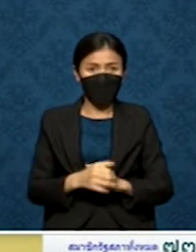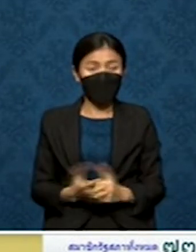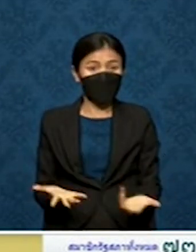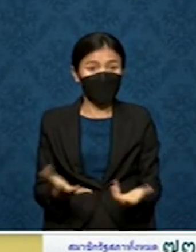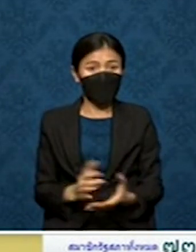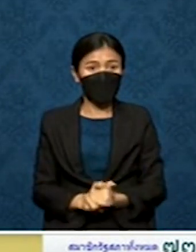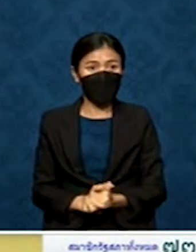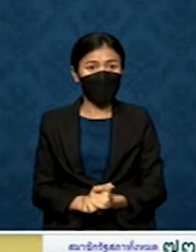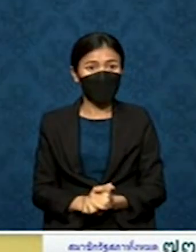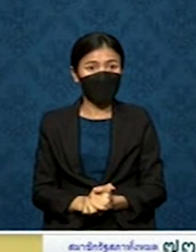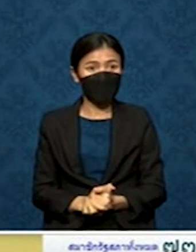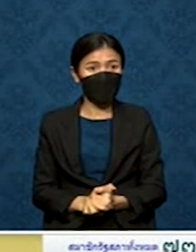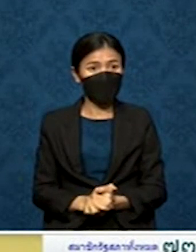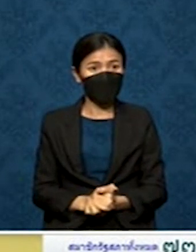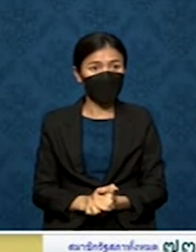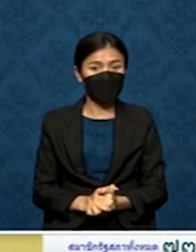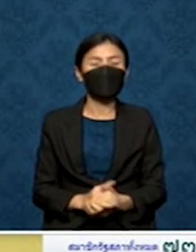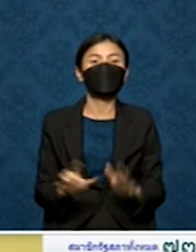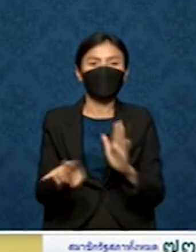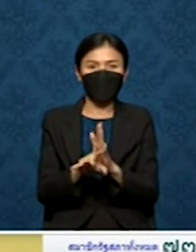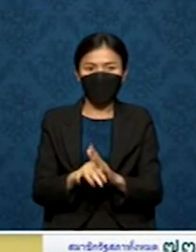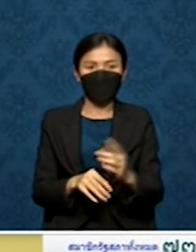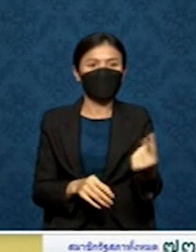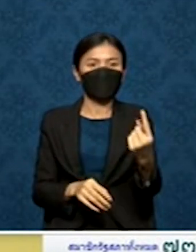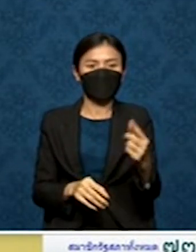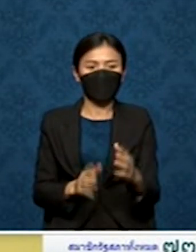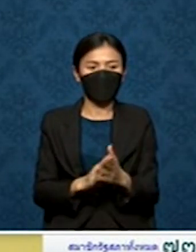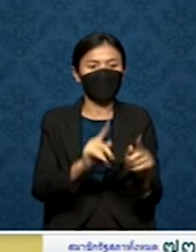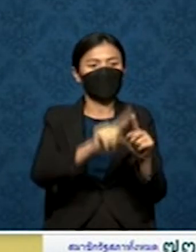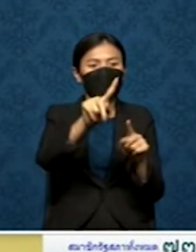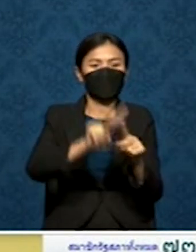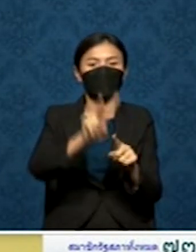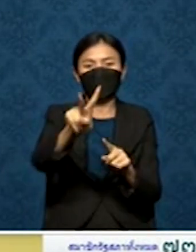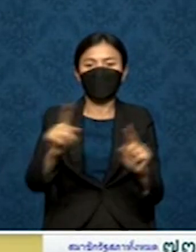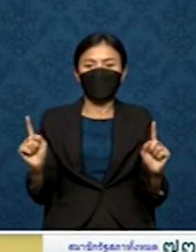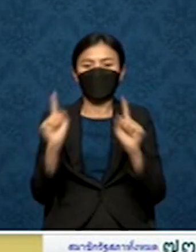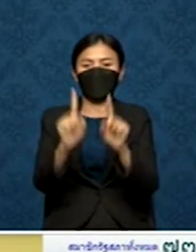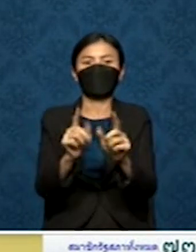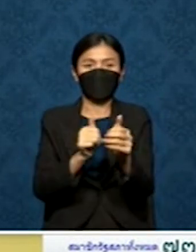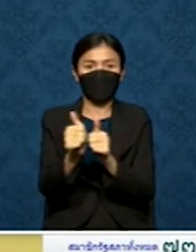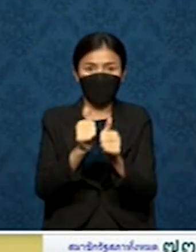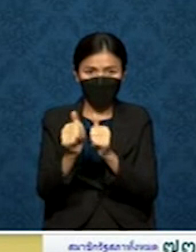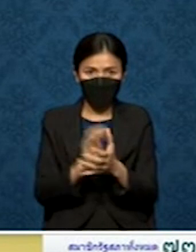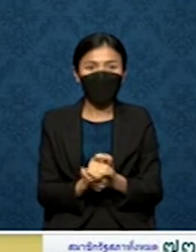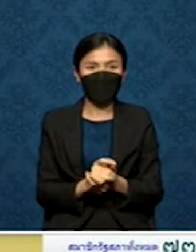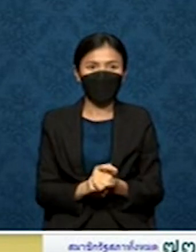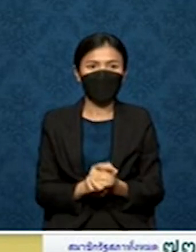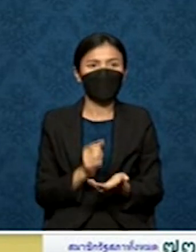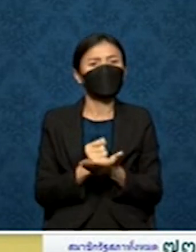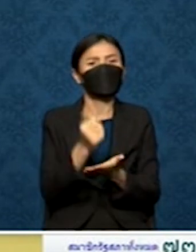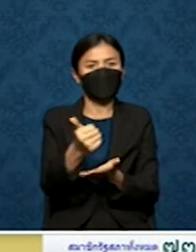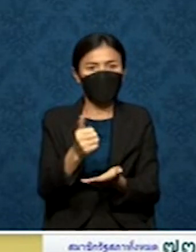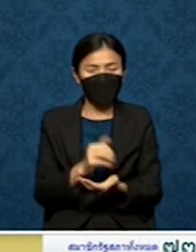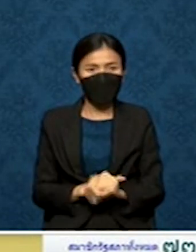ะเอาที่หนึ่งที่สองท่านเองมาแข่งกัน ตัดไปเลยนะ มันก็อาจจะช่วยได้ไม่มากก็น้อยสิ่งเห